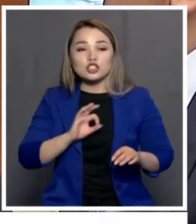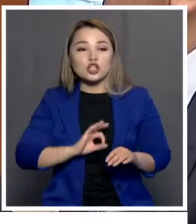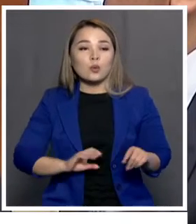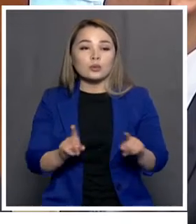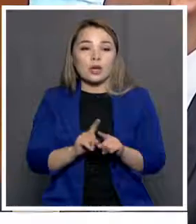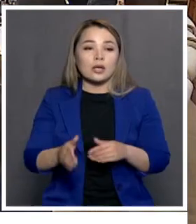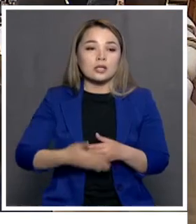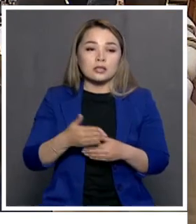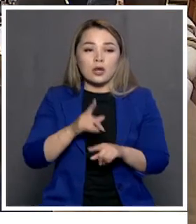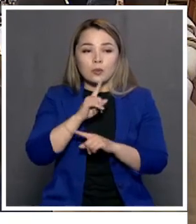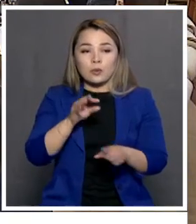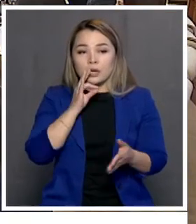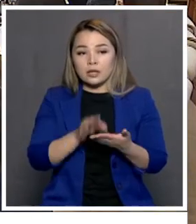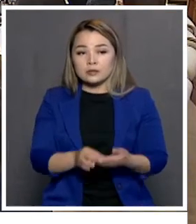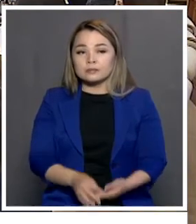жауапқа тартылмайды дейді.